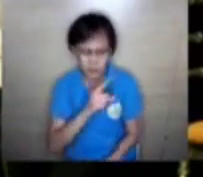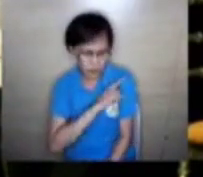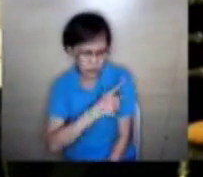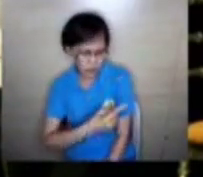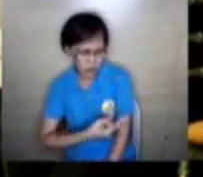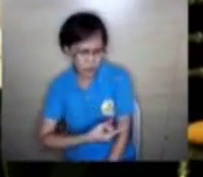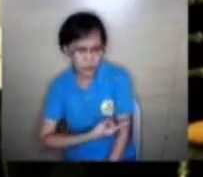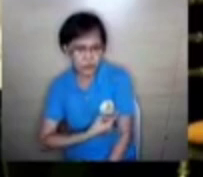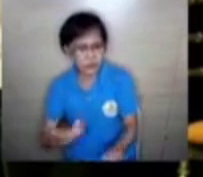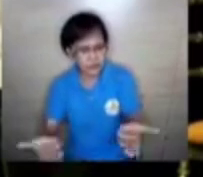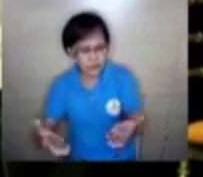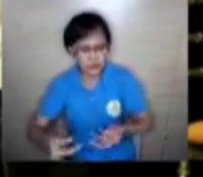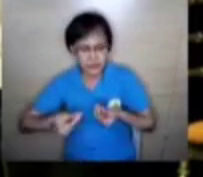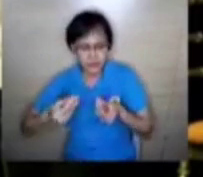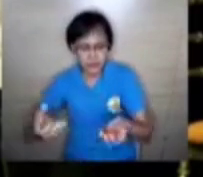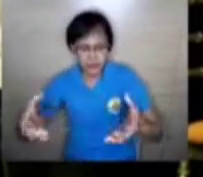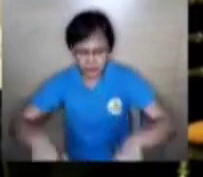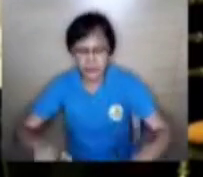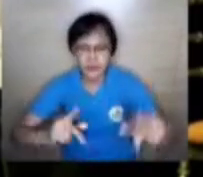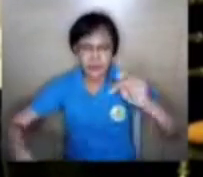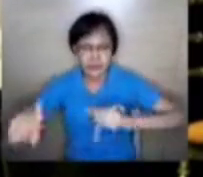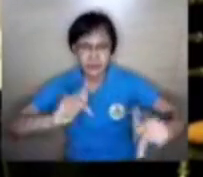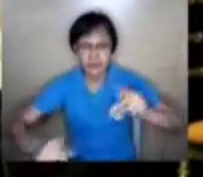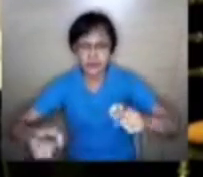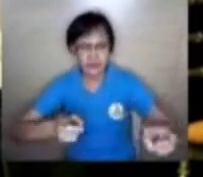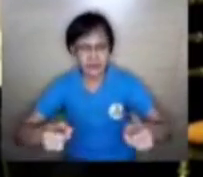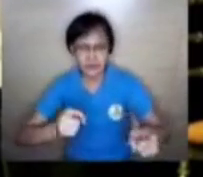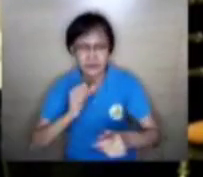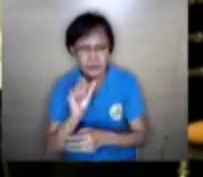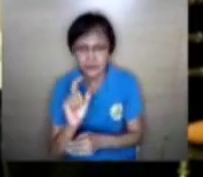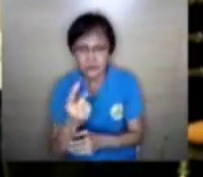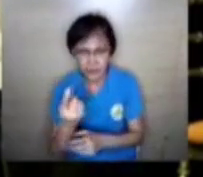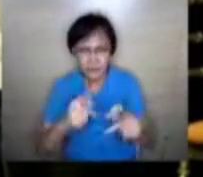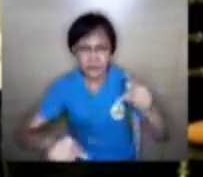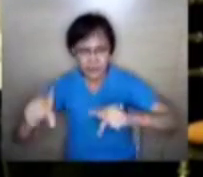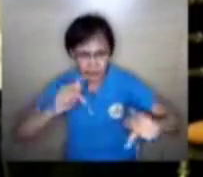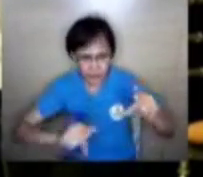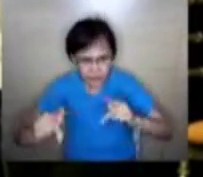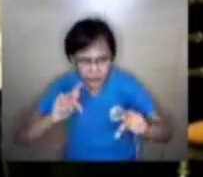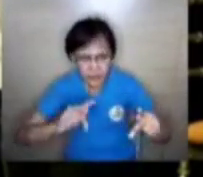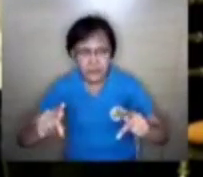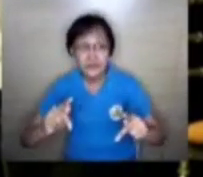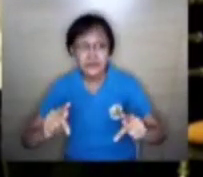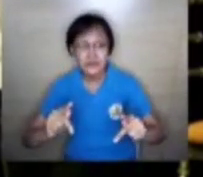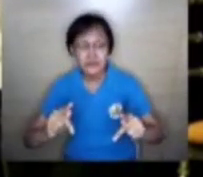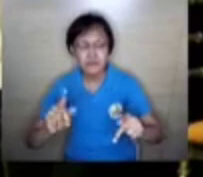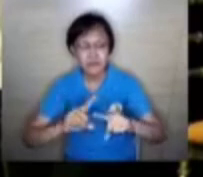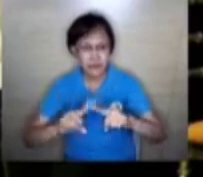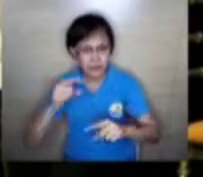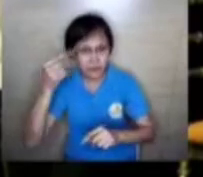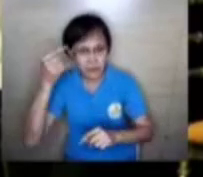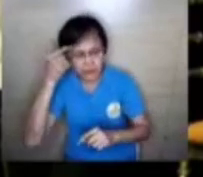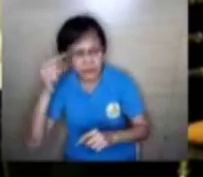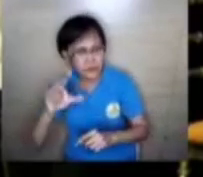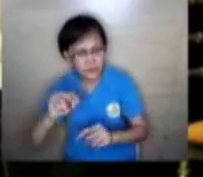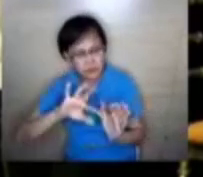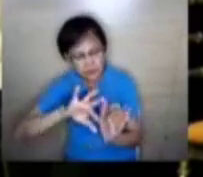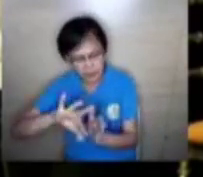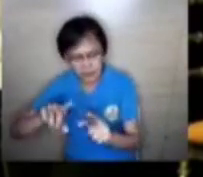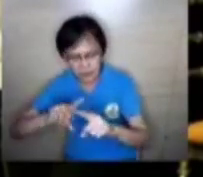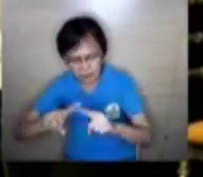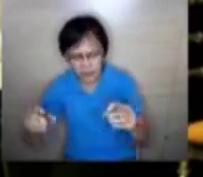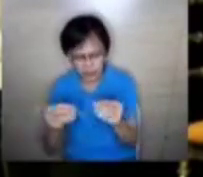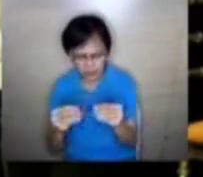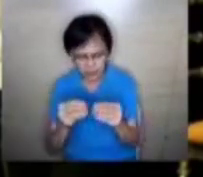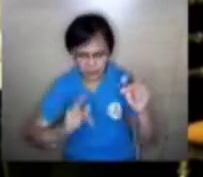kamay ng taong bayan at hindi lamang nasa mga taong may posisyon. Naniniwala tayo na kapag mas